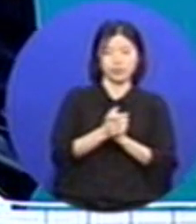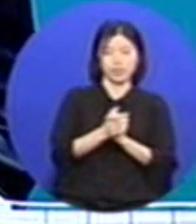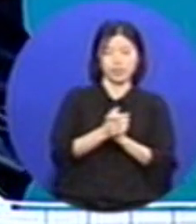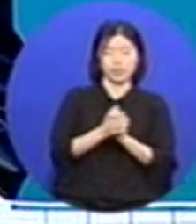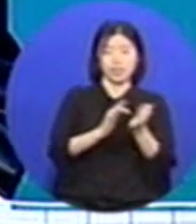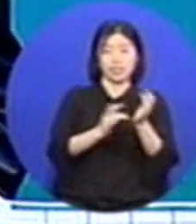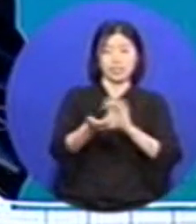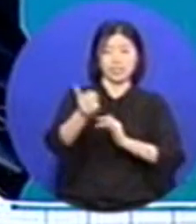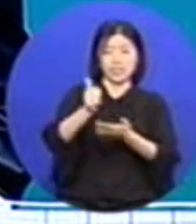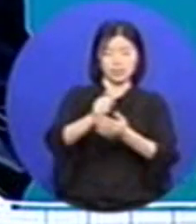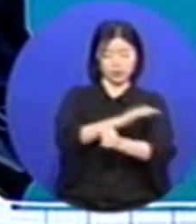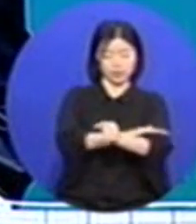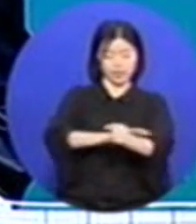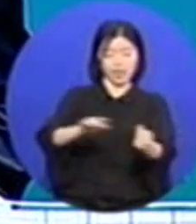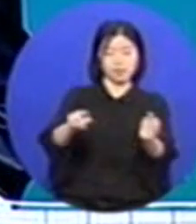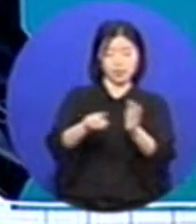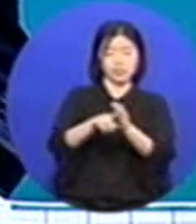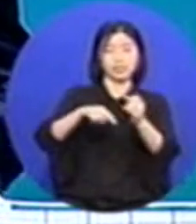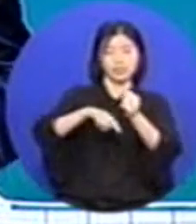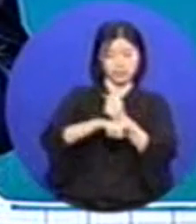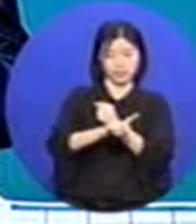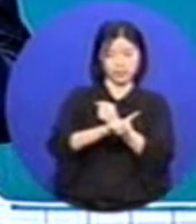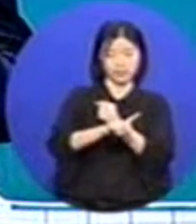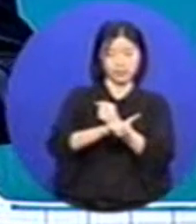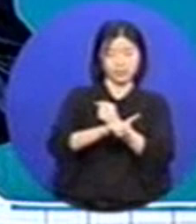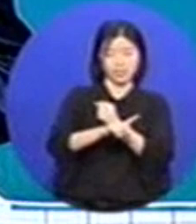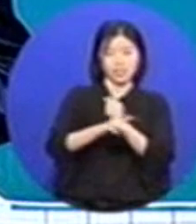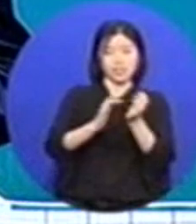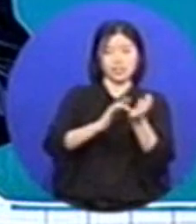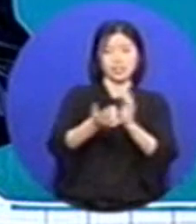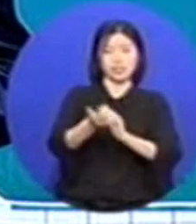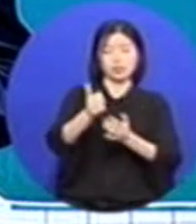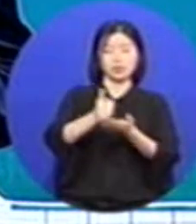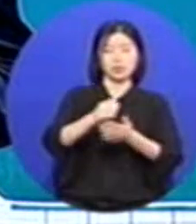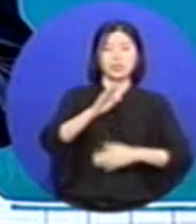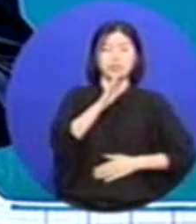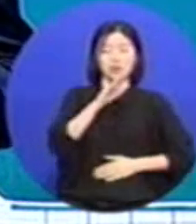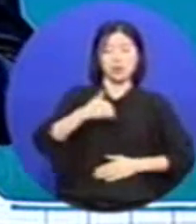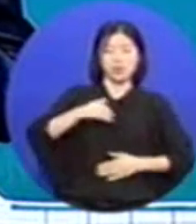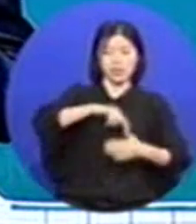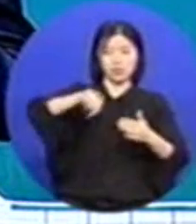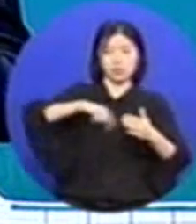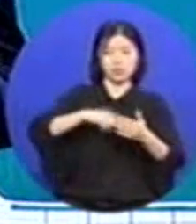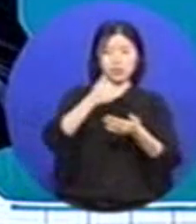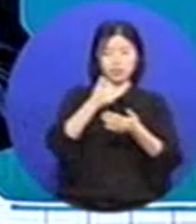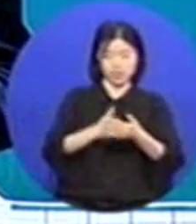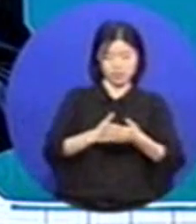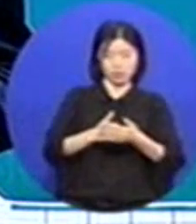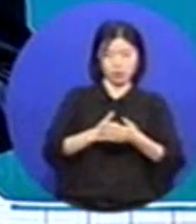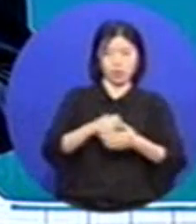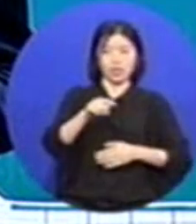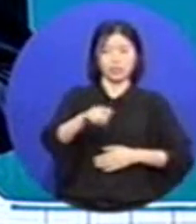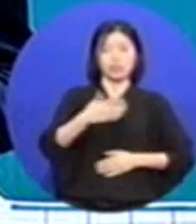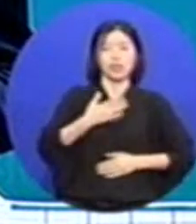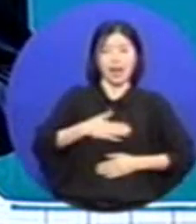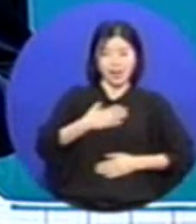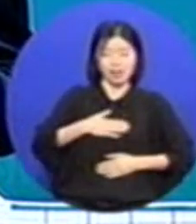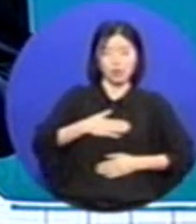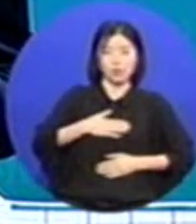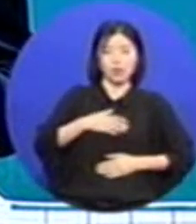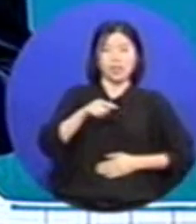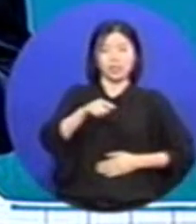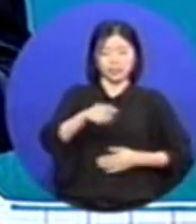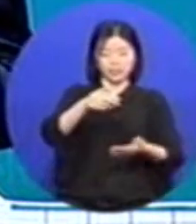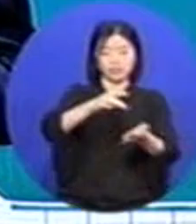이수 잘 믿는다는 것은 예수님이 정말 내 안에 계신 것과 내가 그것을 진짜 알고 그